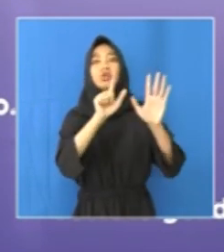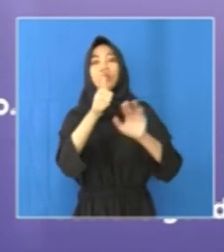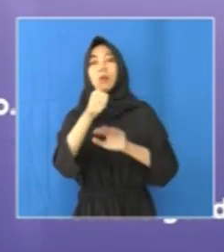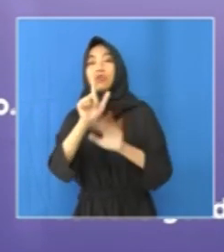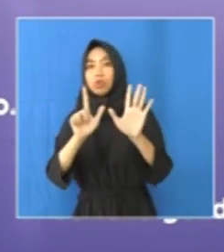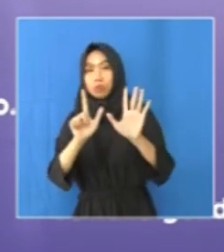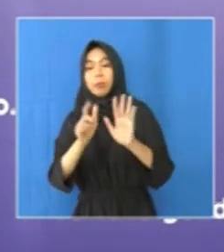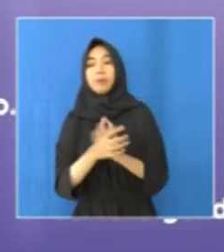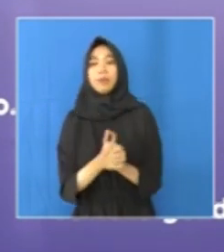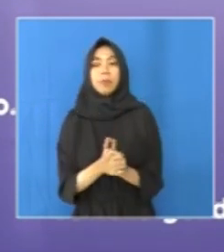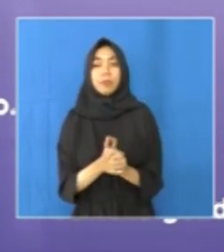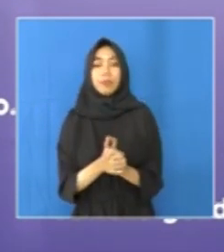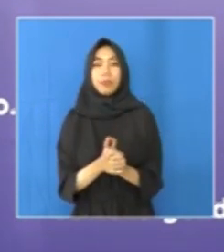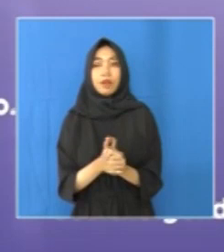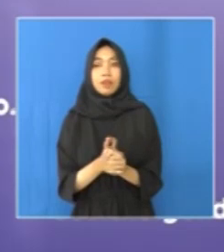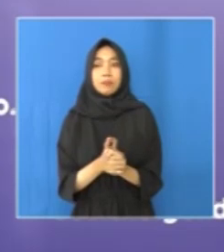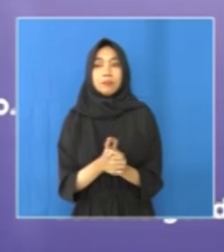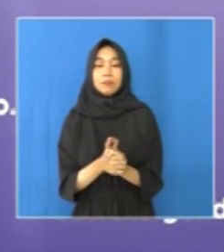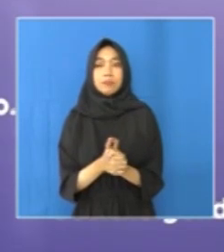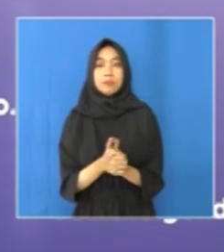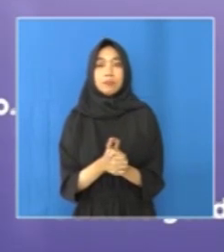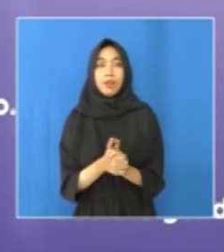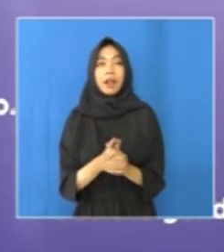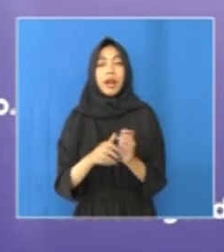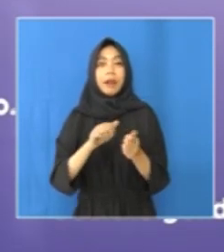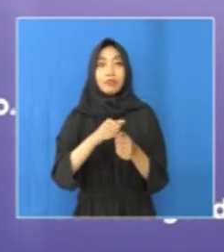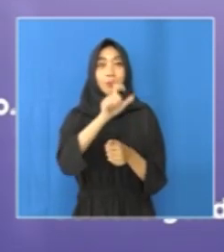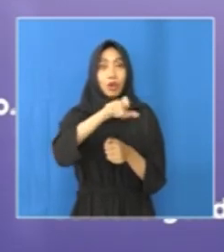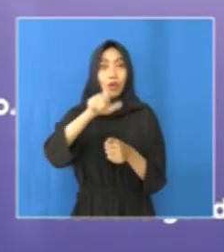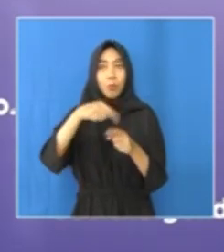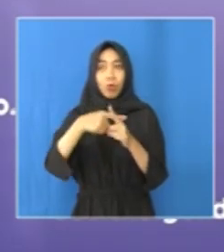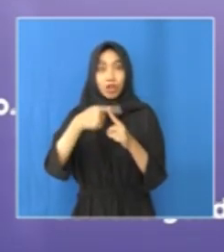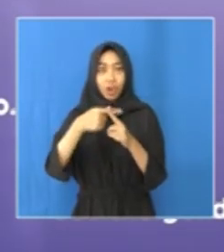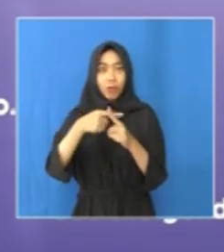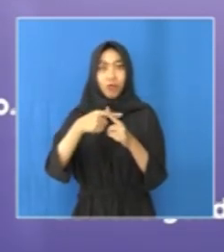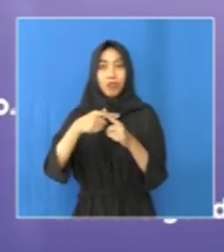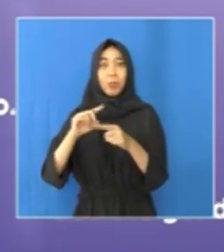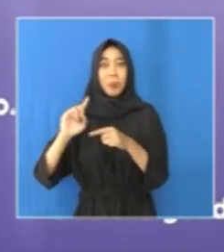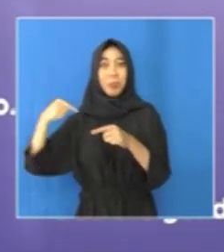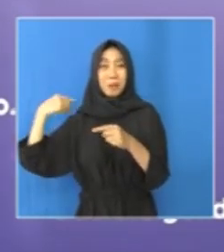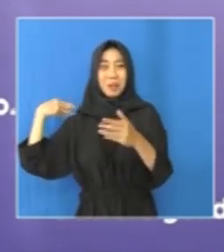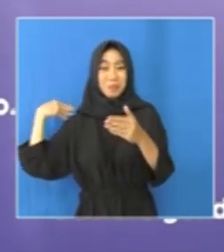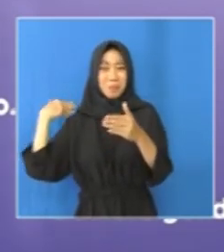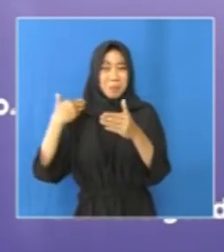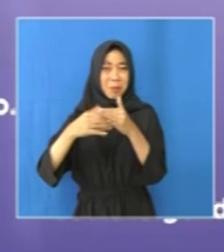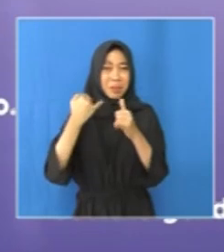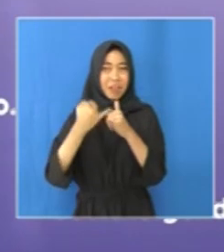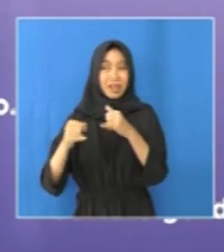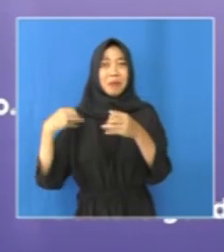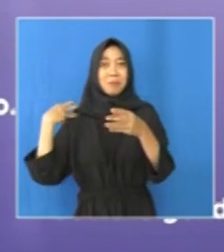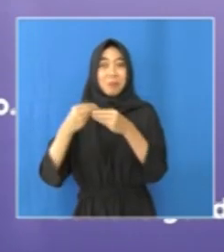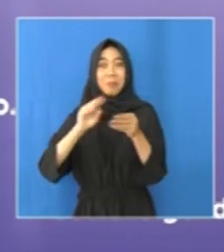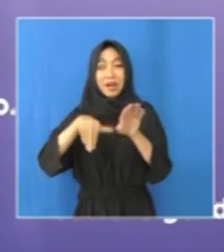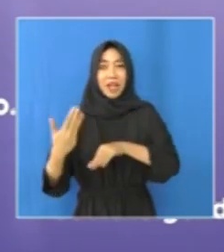dari konsep konversi positif dari konfirmasi positif sebanyak